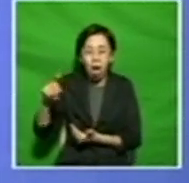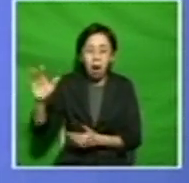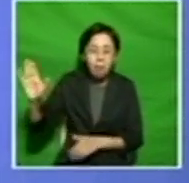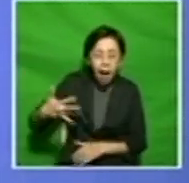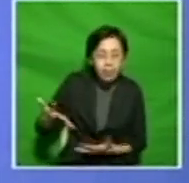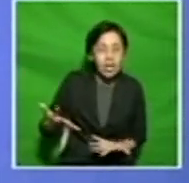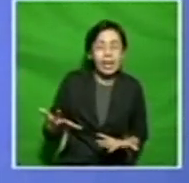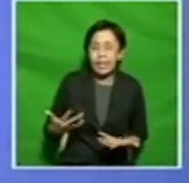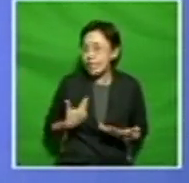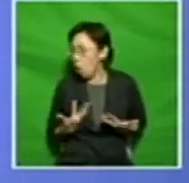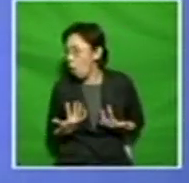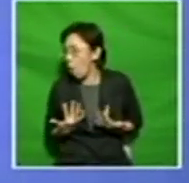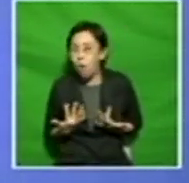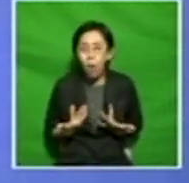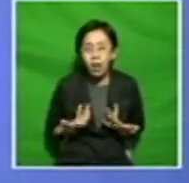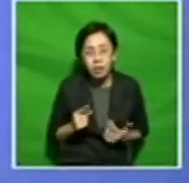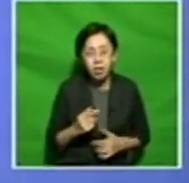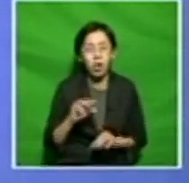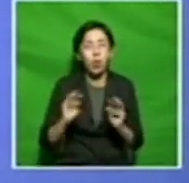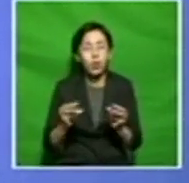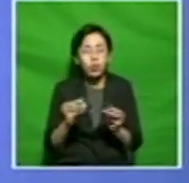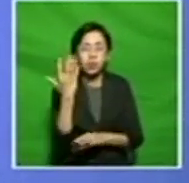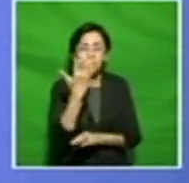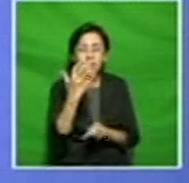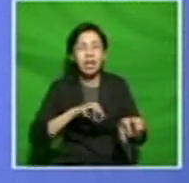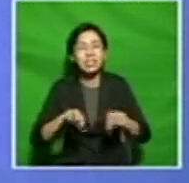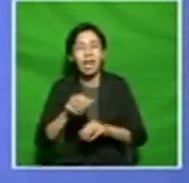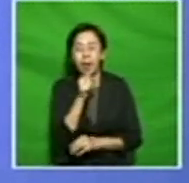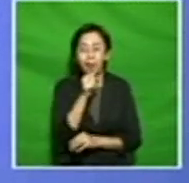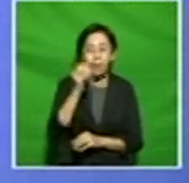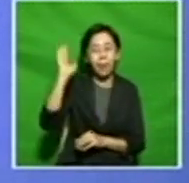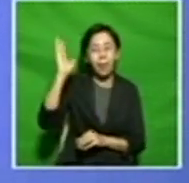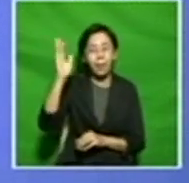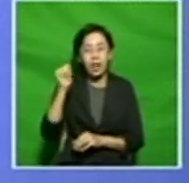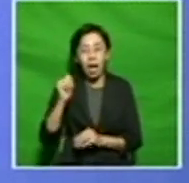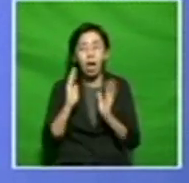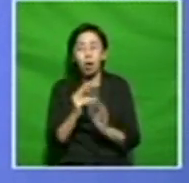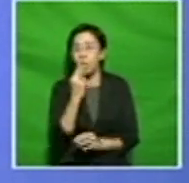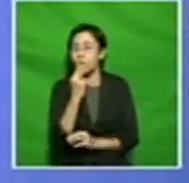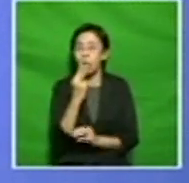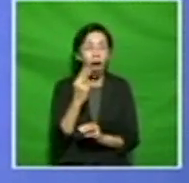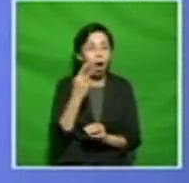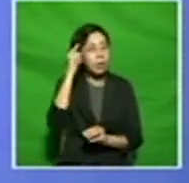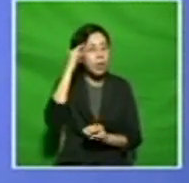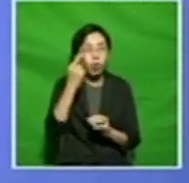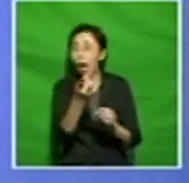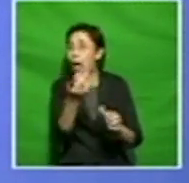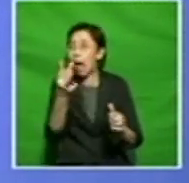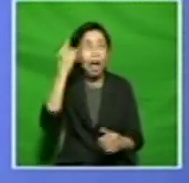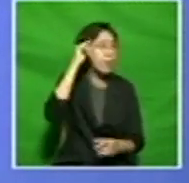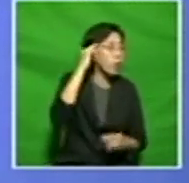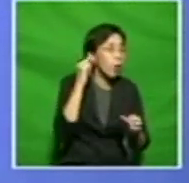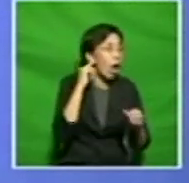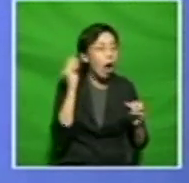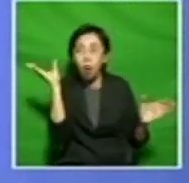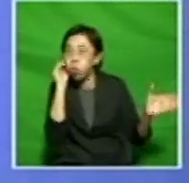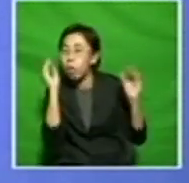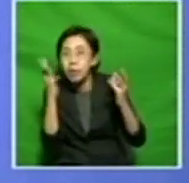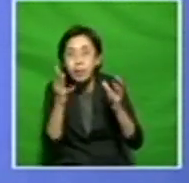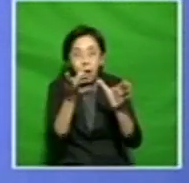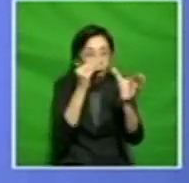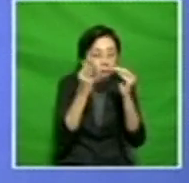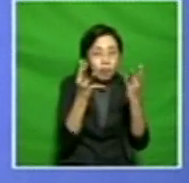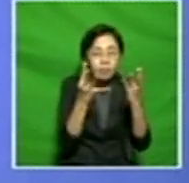าไม่ได้วิทยุโทรทัศน์ก็ยังต้องจัดรายการได้ไม่งั้นคนก็ตาบอดหูหนวกอยู่กับบ้านไม่รู้ว่าเกิดอะไรขึ้นเหล่